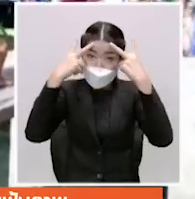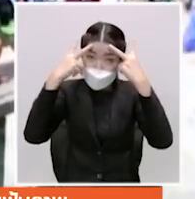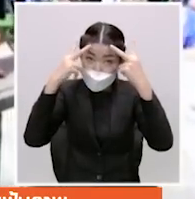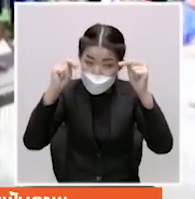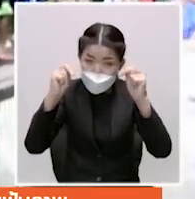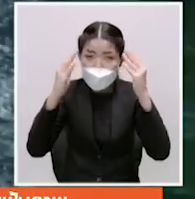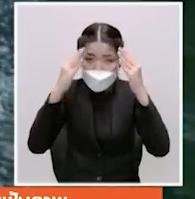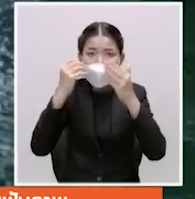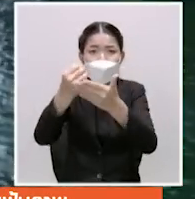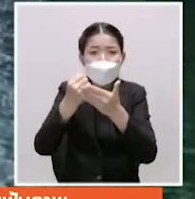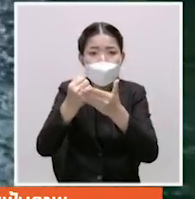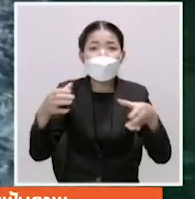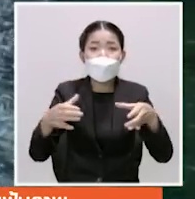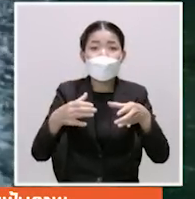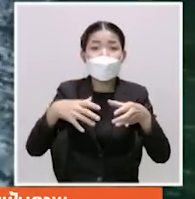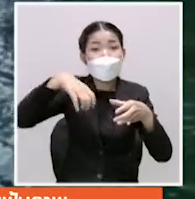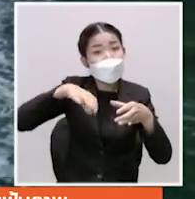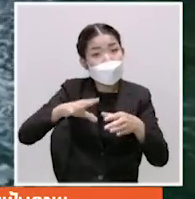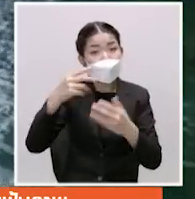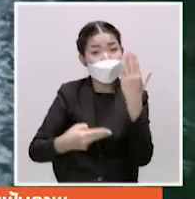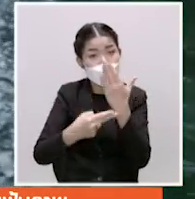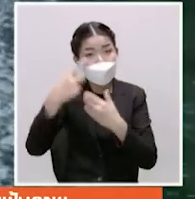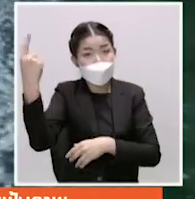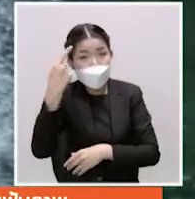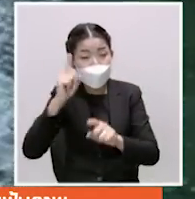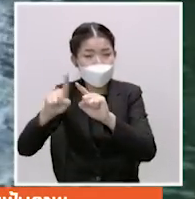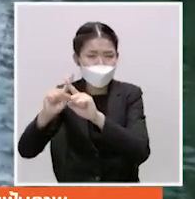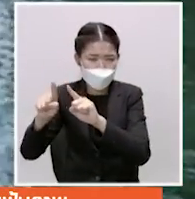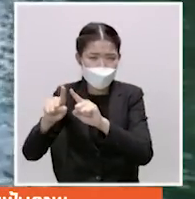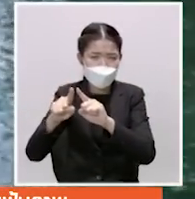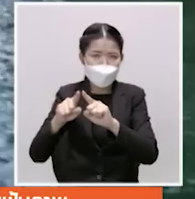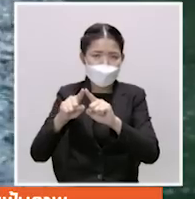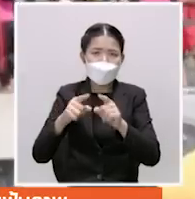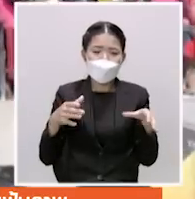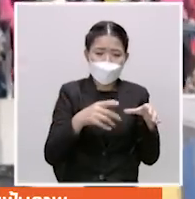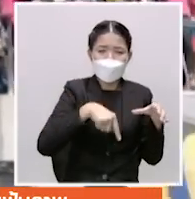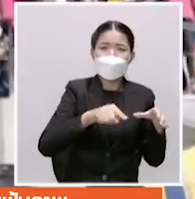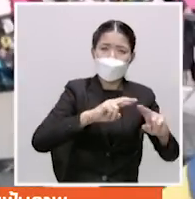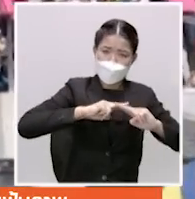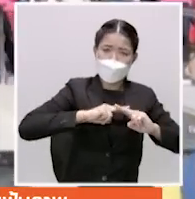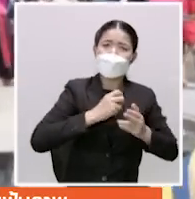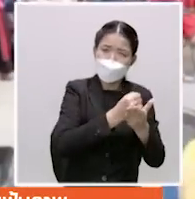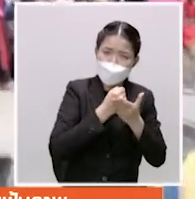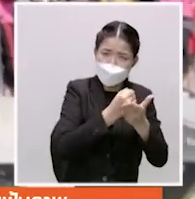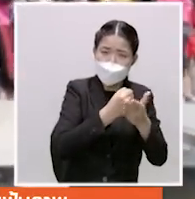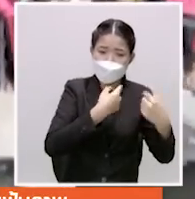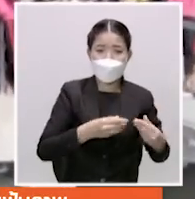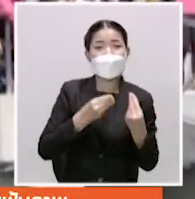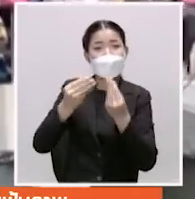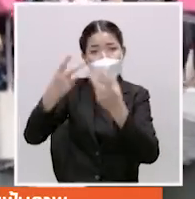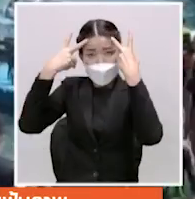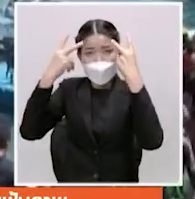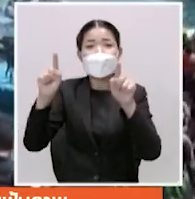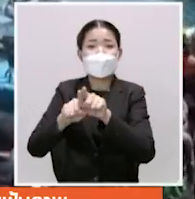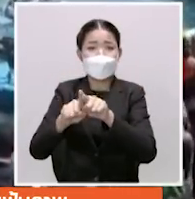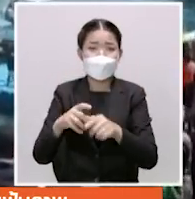ามากตั้งใจที่จะช่วยกลุ่มท่องเที่ยวแต่พวกเราเองก็ต้องช่วยตัวเองและก็ให้กำลังใจท่านเหมือนกันนะครับโดยรักษามาตรการอย่างเคร่งครัดนั่นคือสิ่งที่ท่านอย